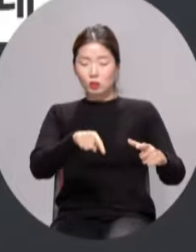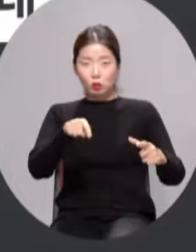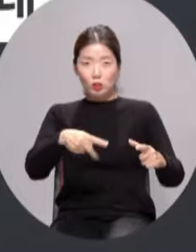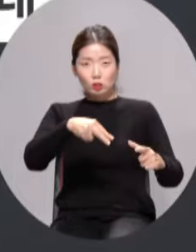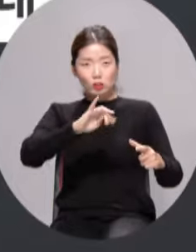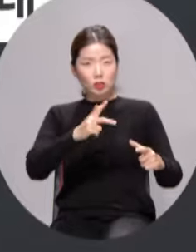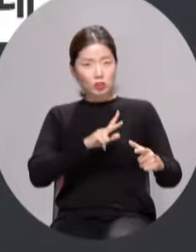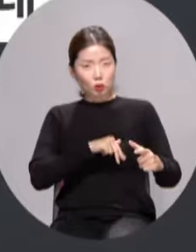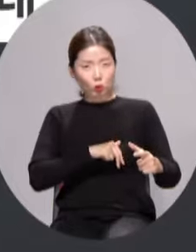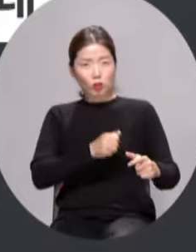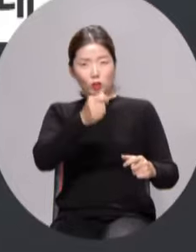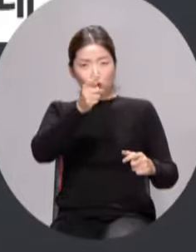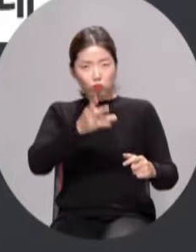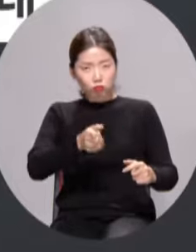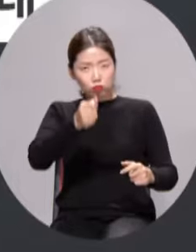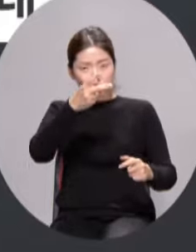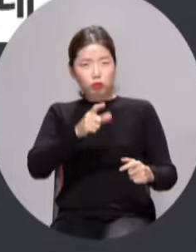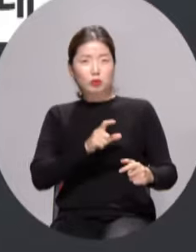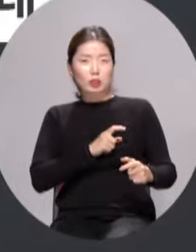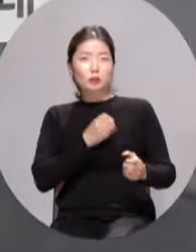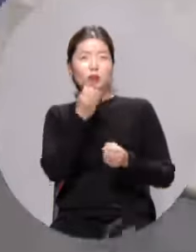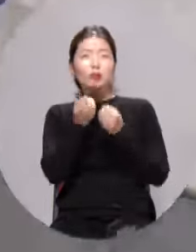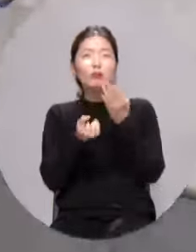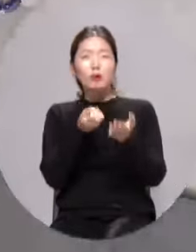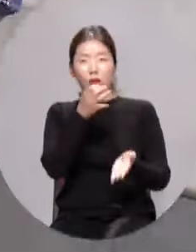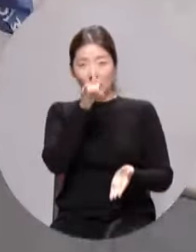신 의원이 수차례 거론된 게 사실입니다.